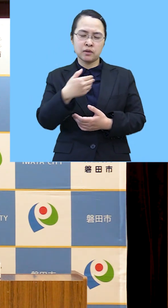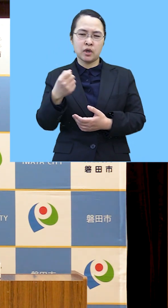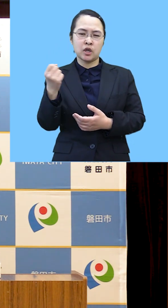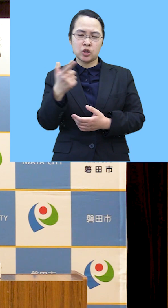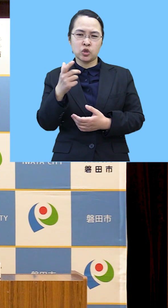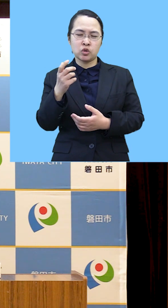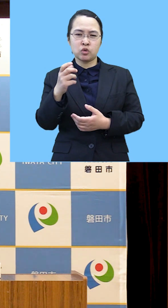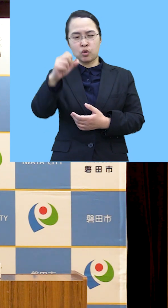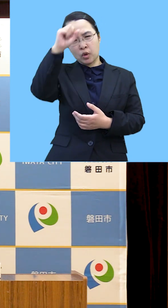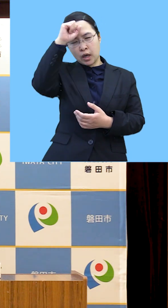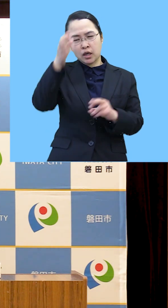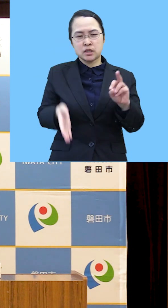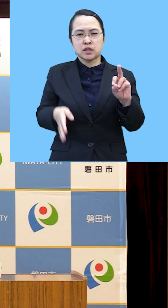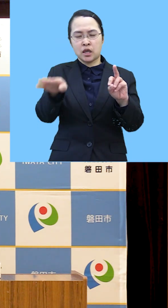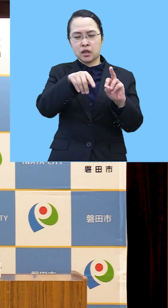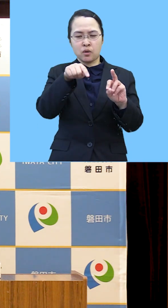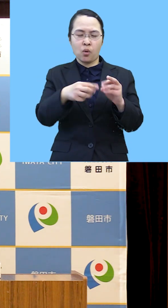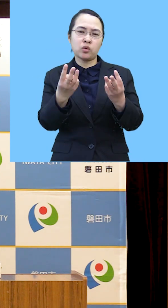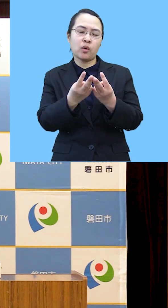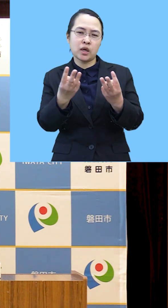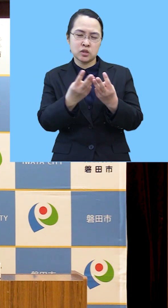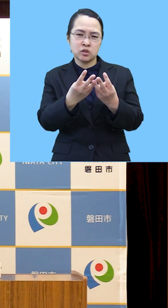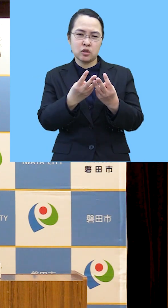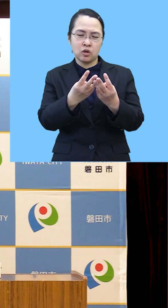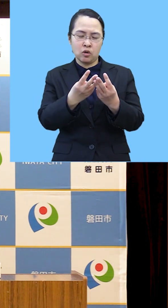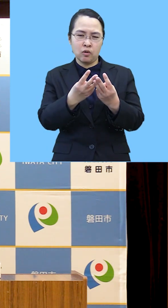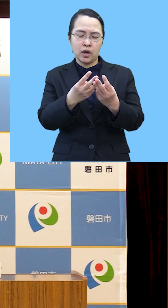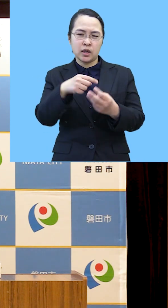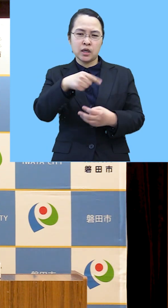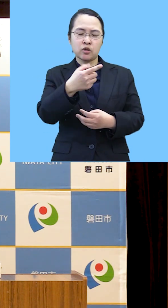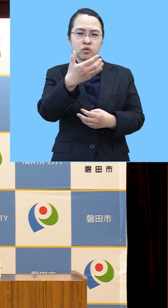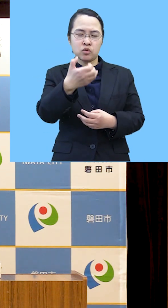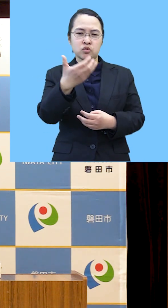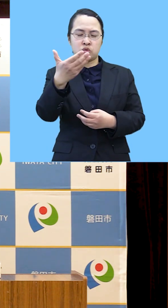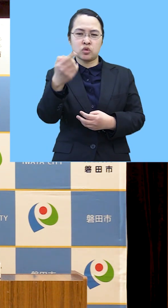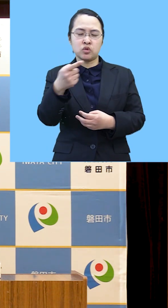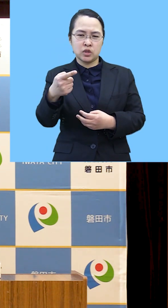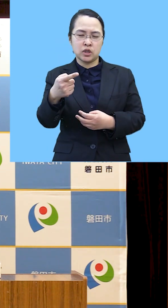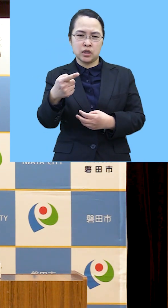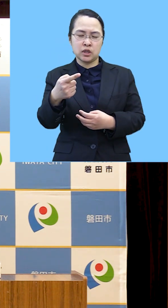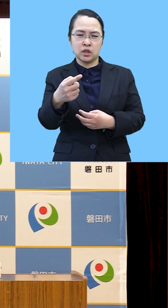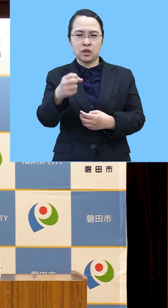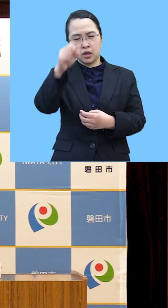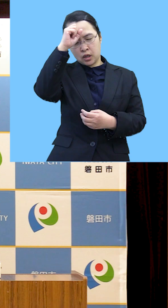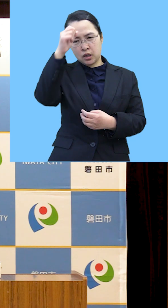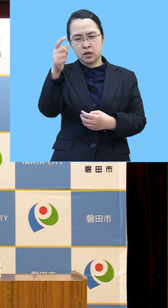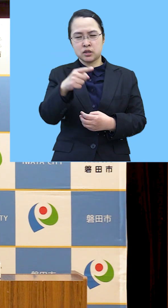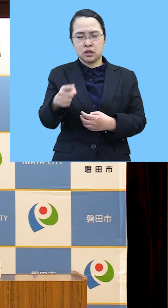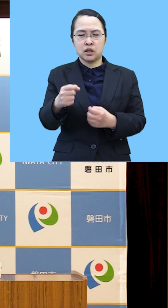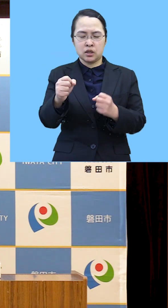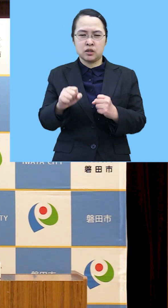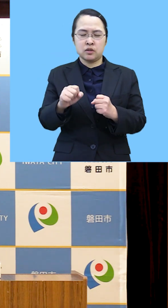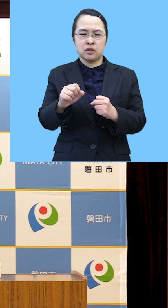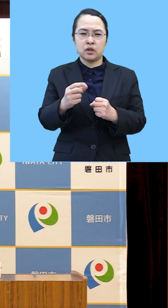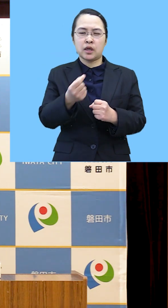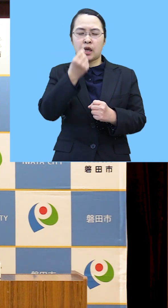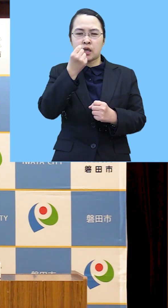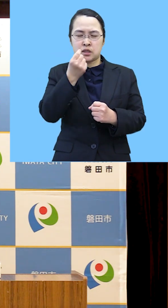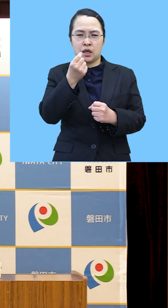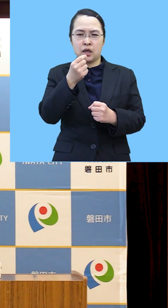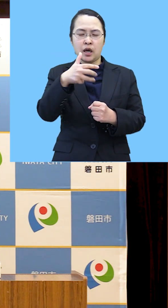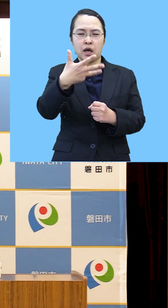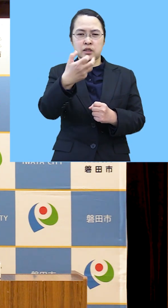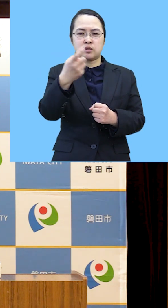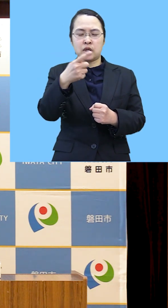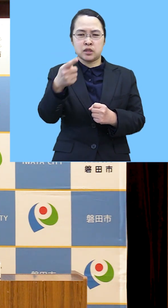館センターで見るしかないもんですから、休館センターで患者さんが192人で、キットの配布が88人分です